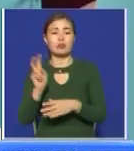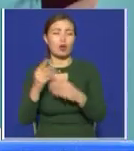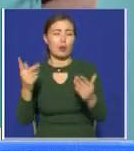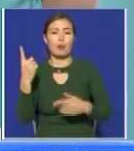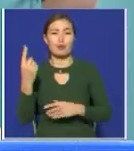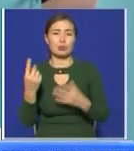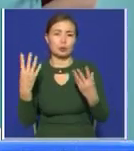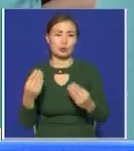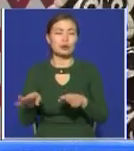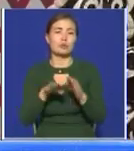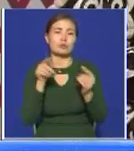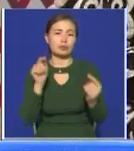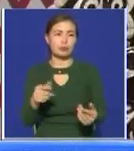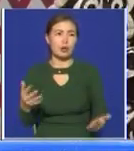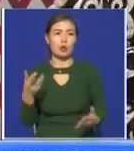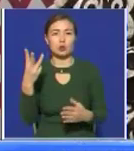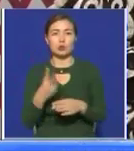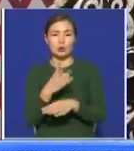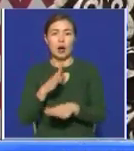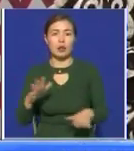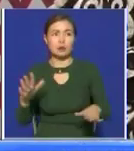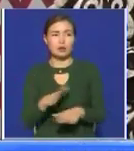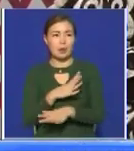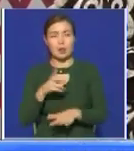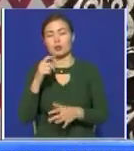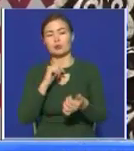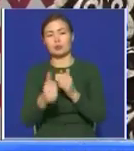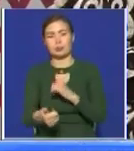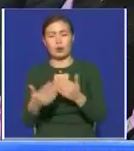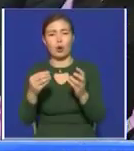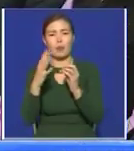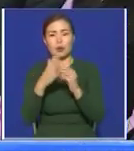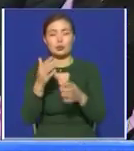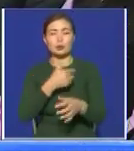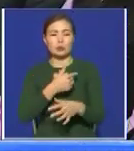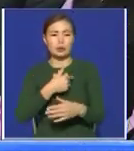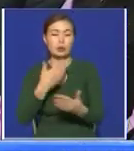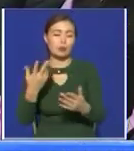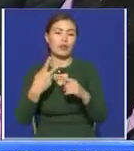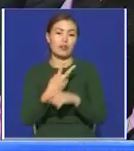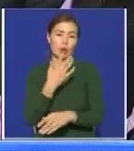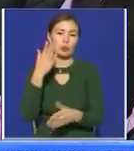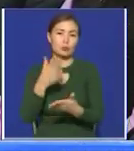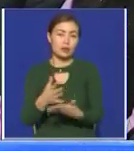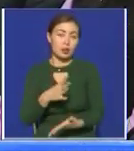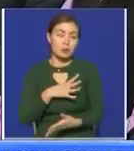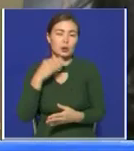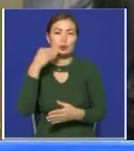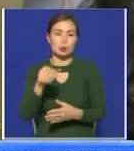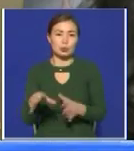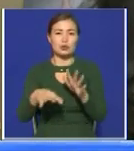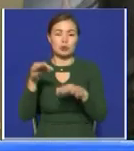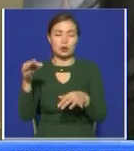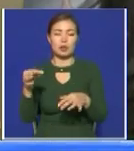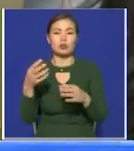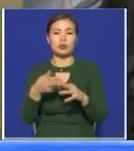бірінші күні талап бойынша қатысушылар 3 ән орындаған. 100-ден жүйрік шыққан 15 өнерпаз екінші кезеңге өтті. Үздік шыққандардың